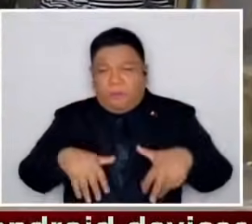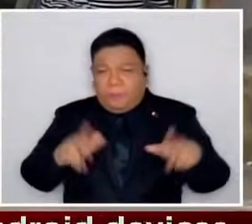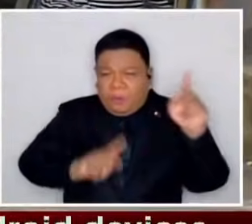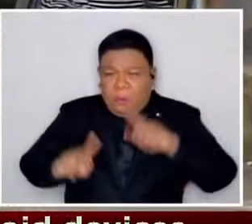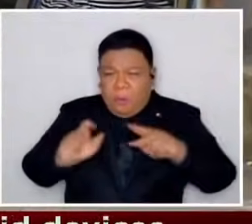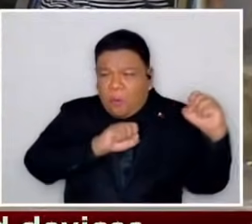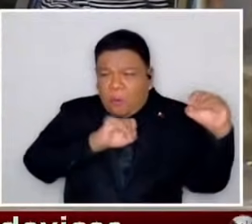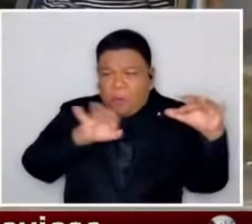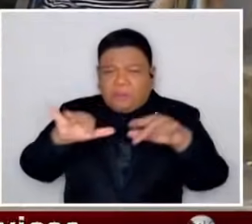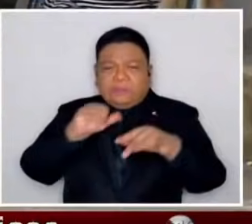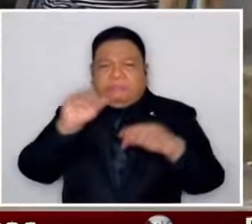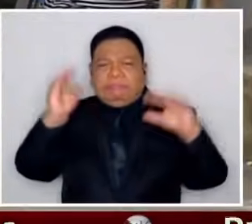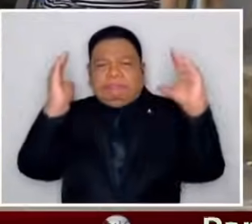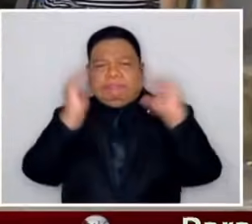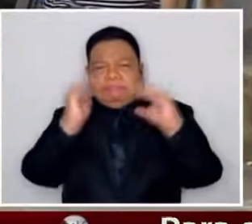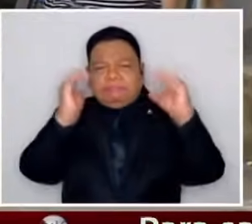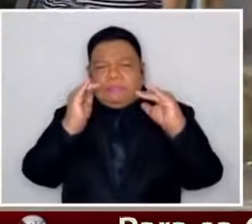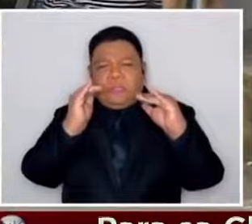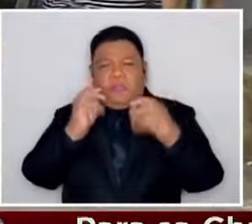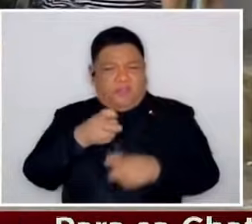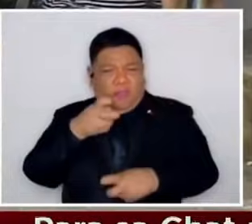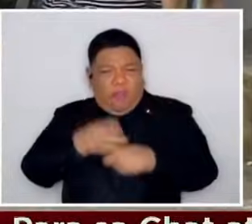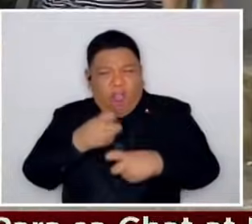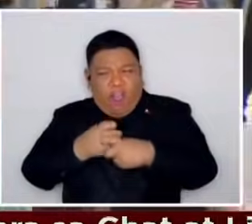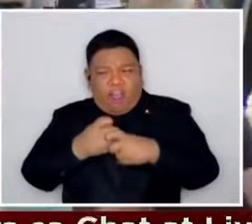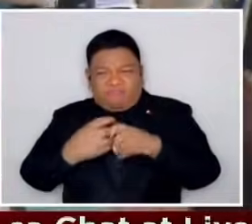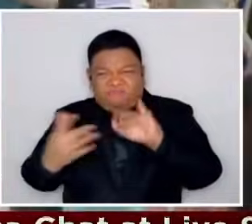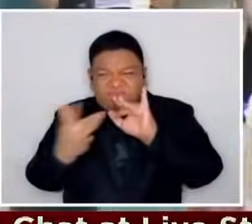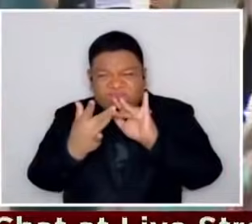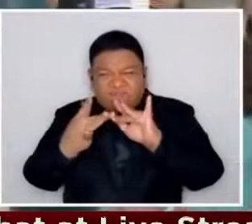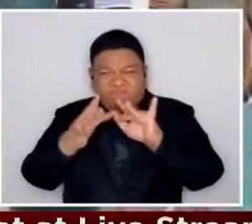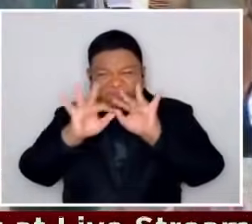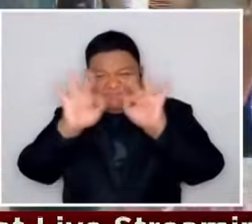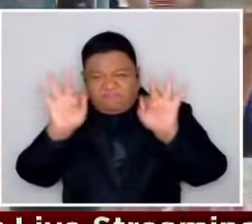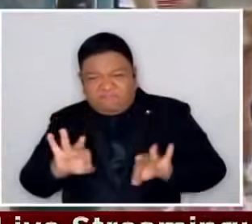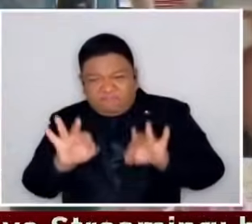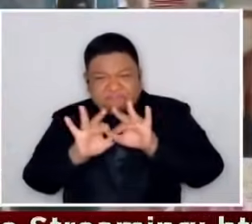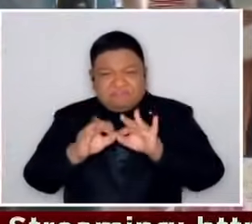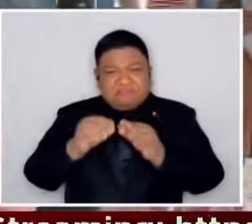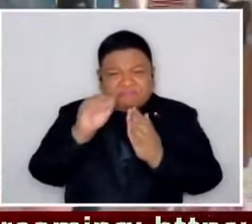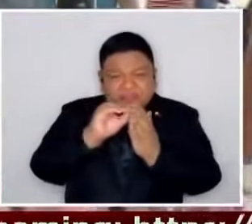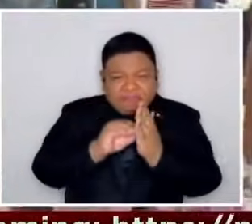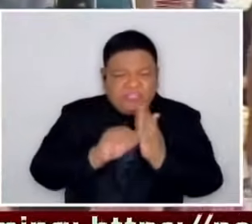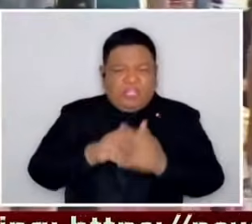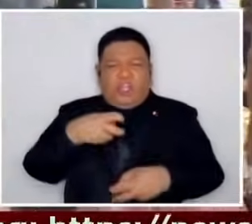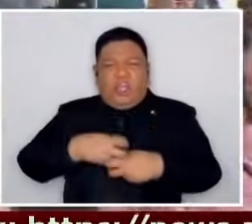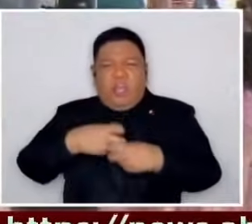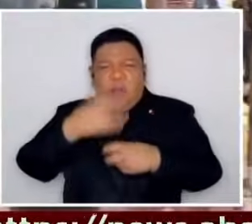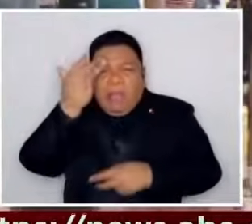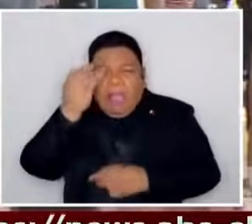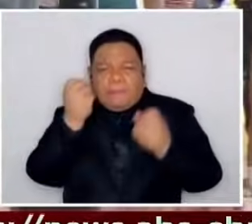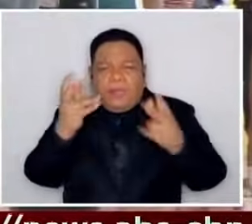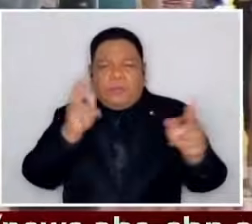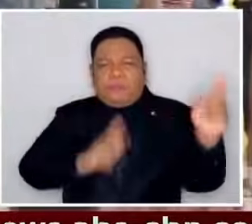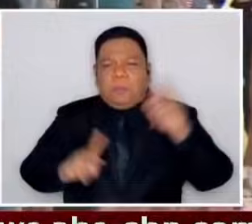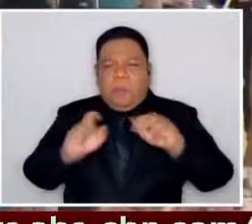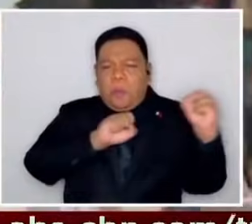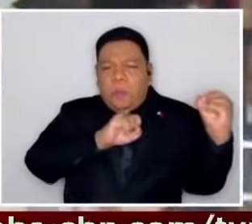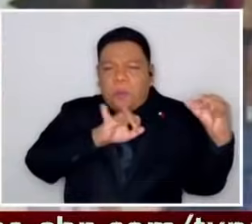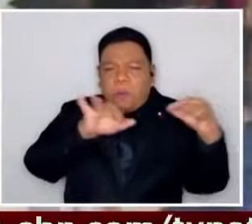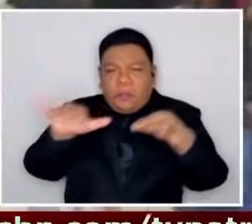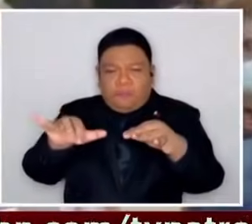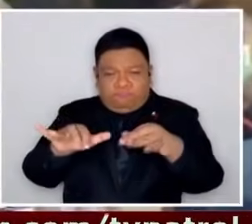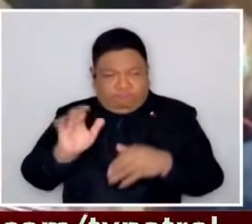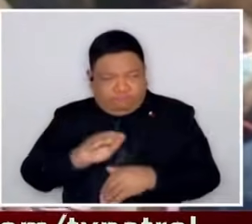Mahirap din anilang ipatupad ang contact tracing sa Dolomite Beach dahil sa dami ng mga namamasyal, kaya umaapila sila sa publiko